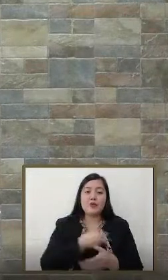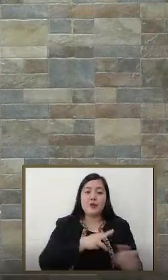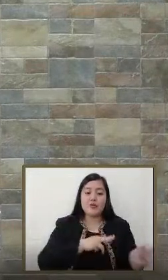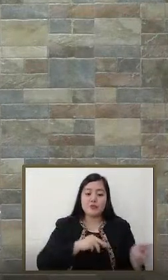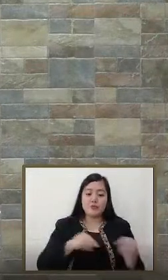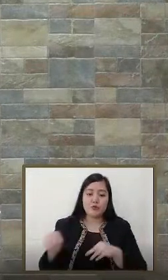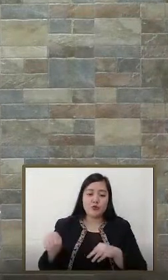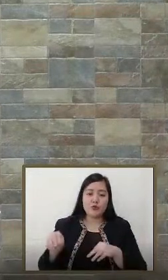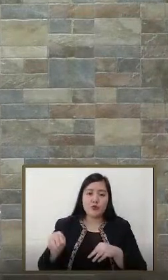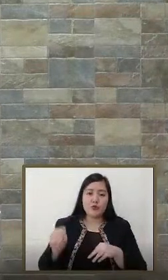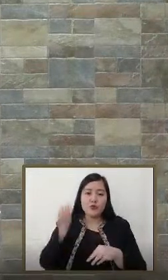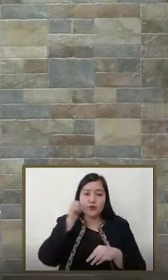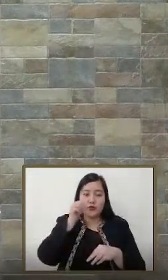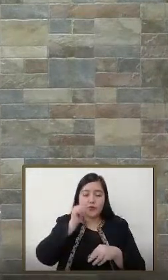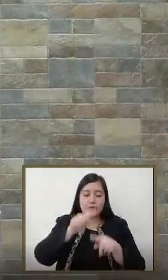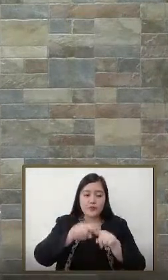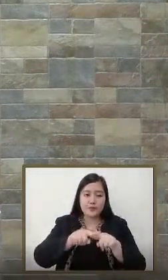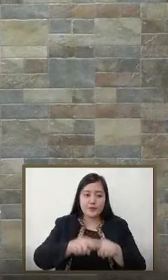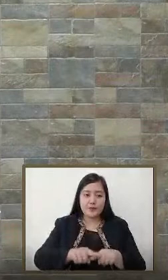wisdom from God.